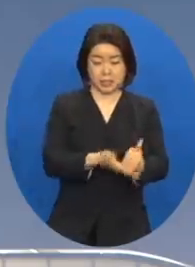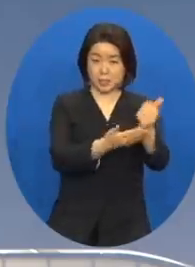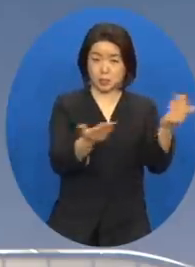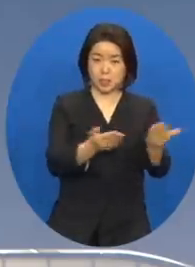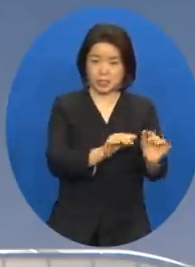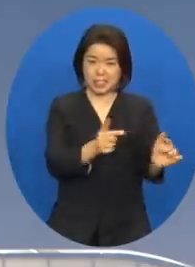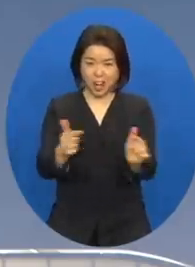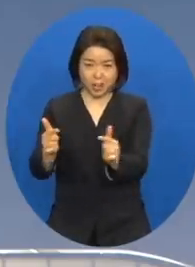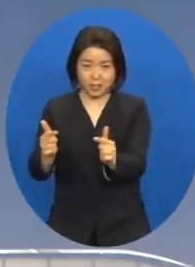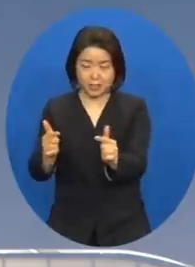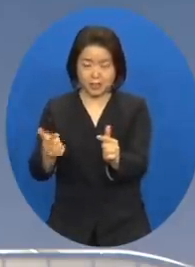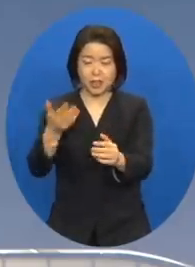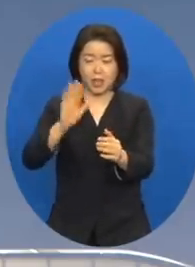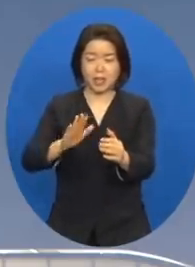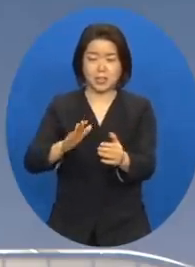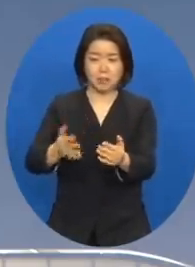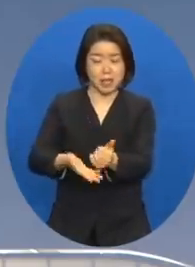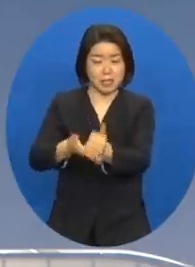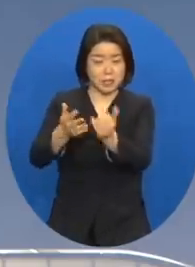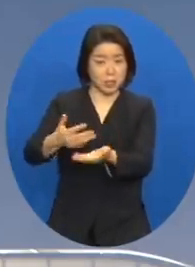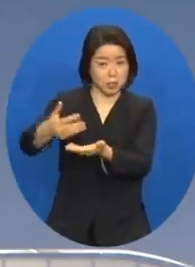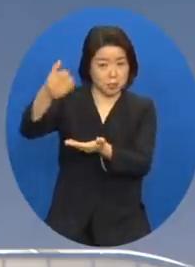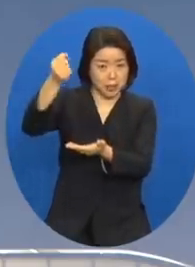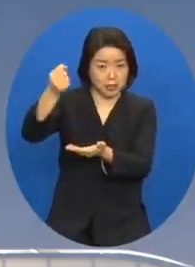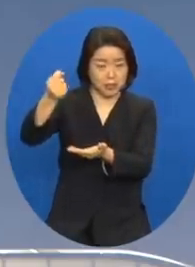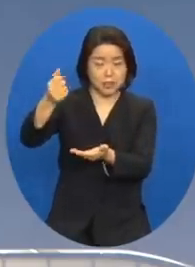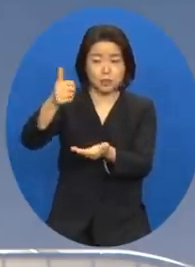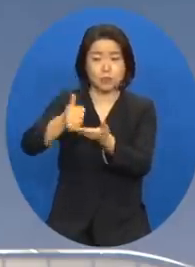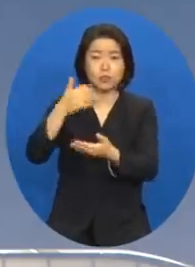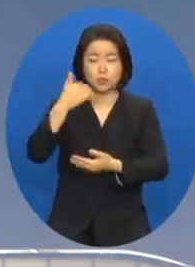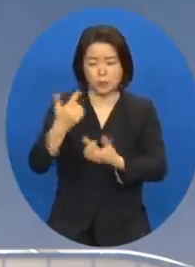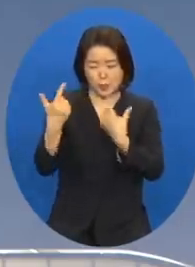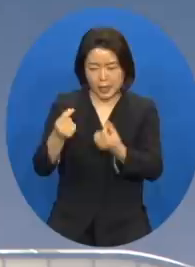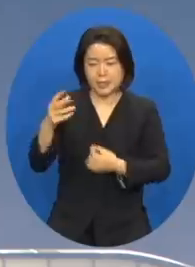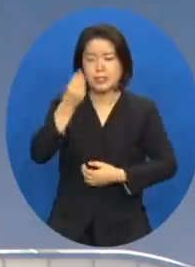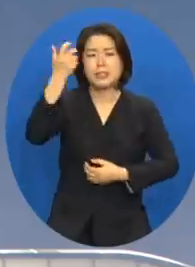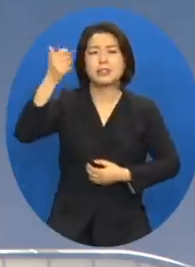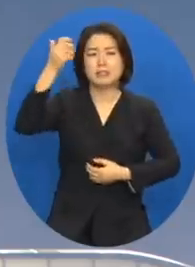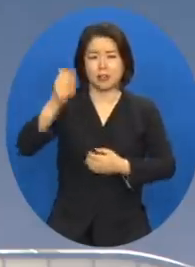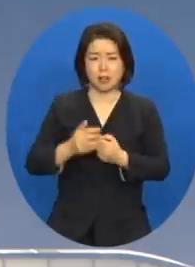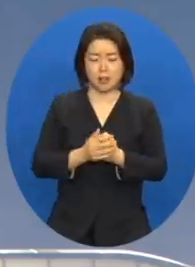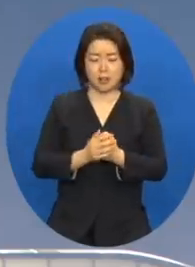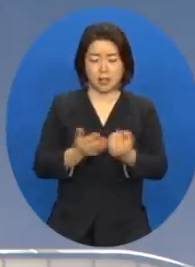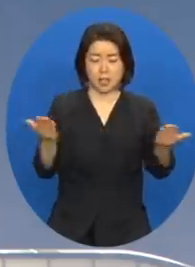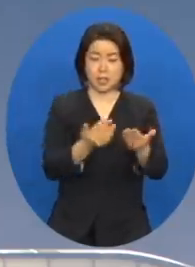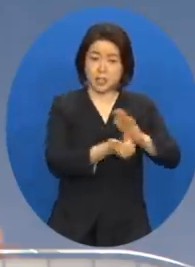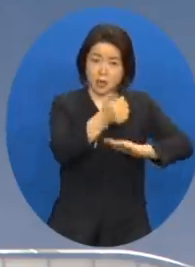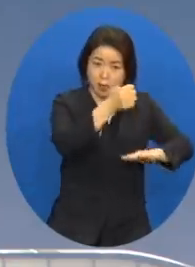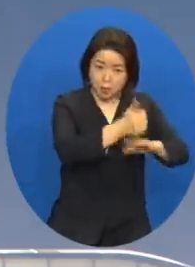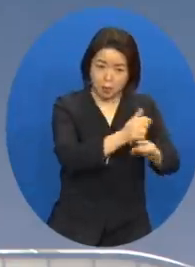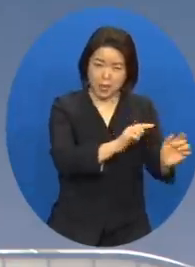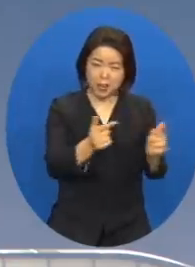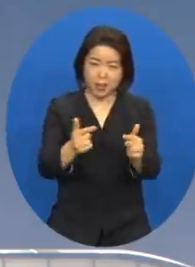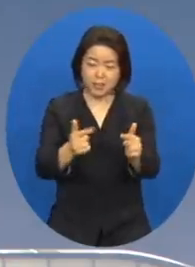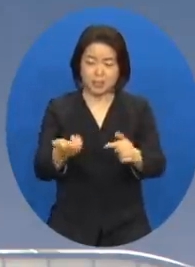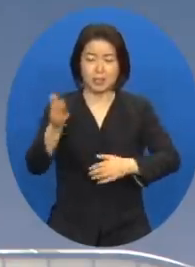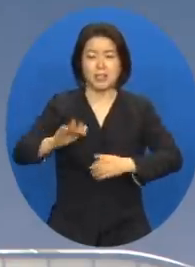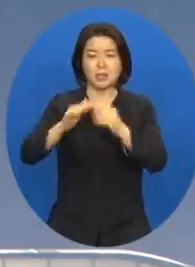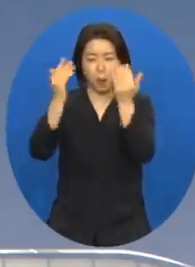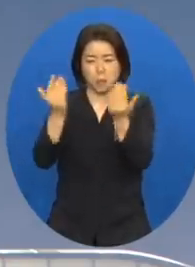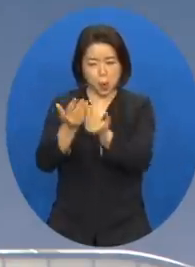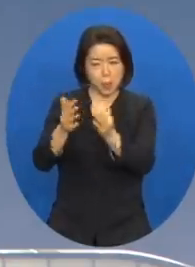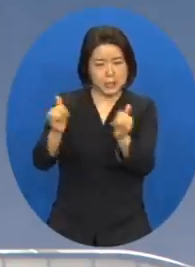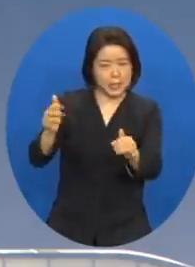가지지만 섬김을 받으시는 분은 같은 주님이십니다. 일의 성과는 여러 가지지만 모든 사람에게서